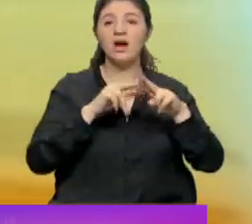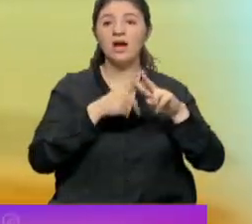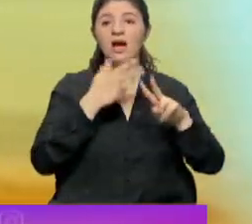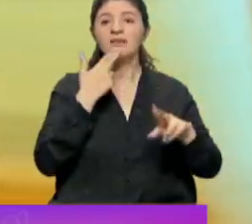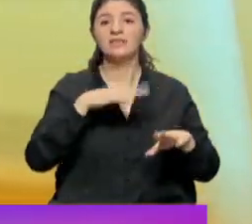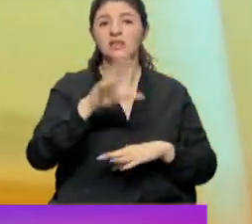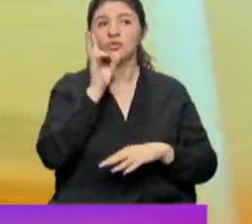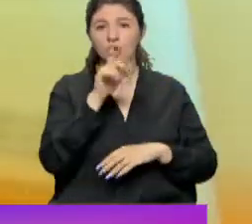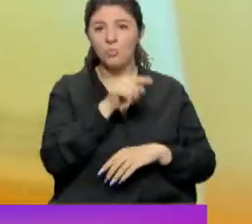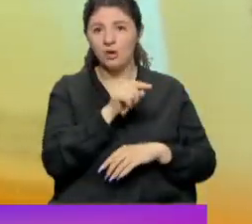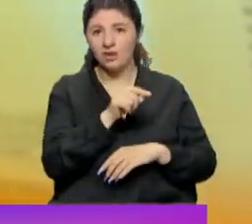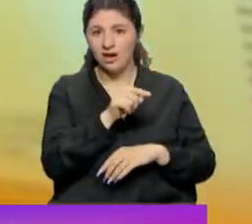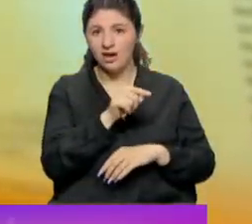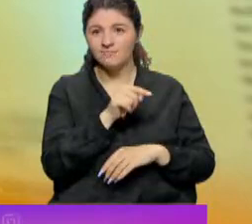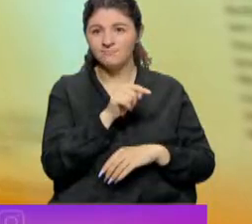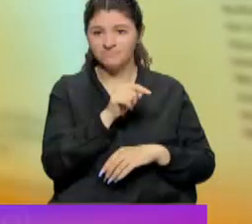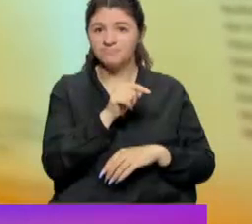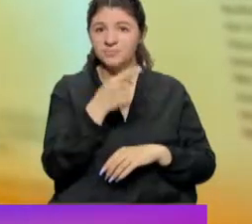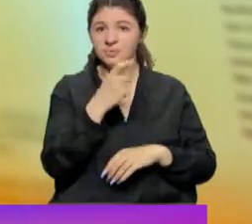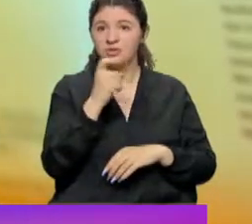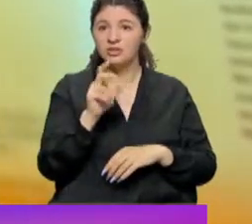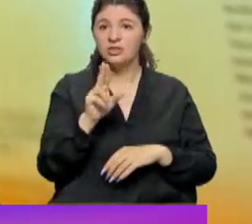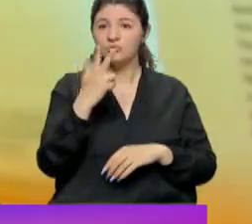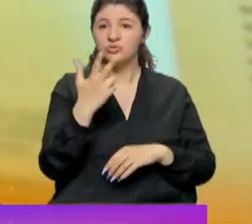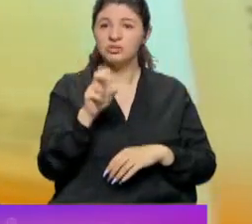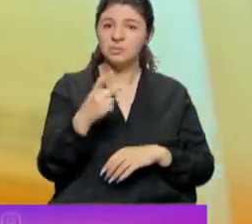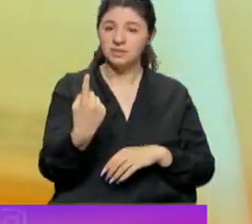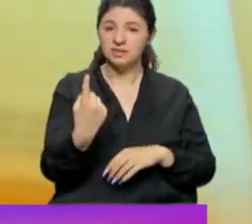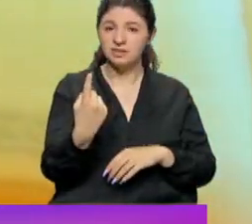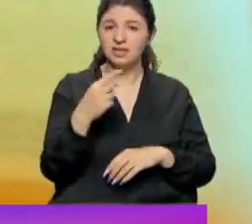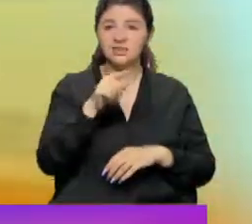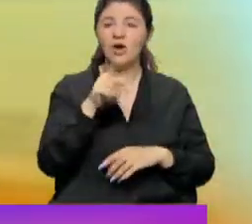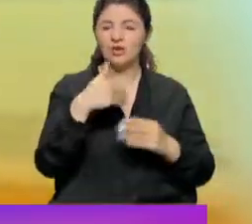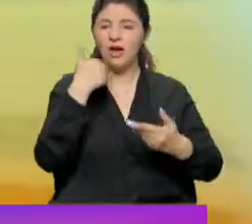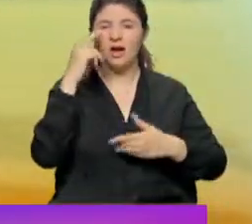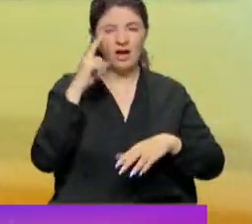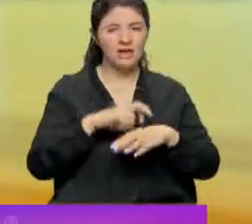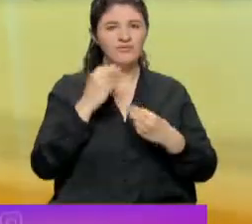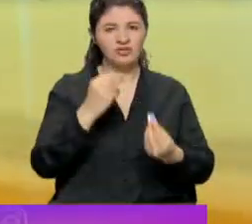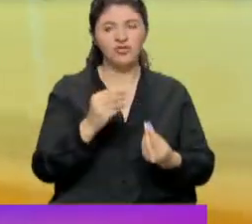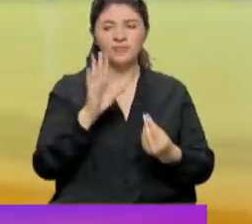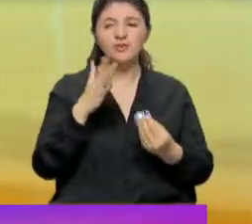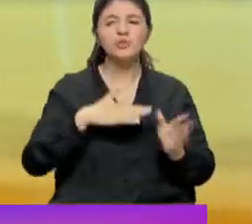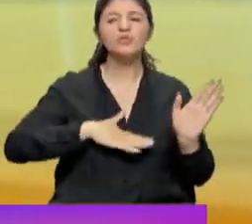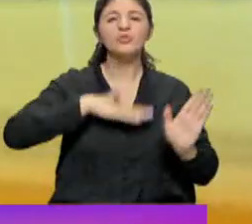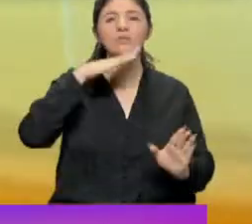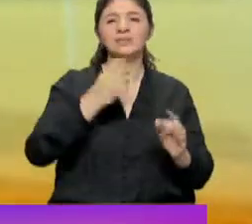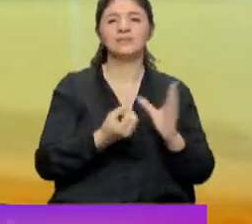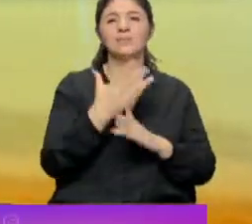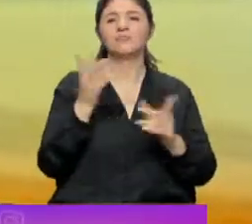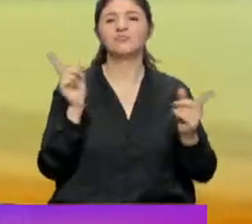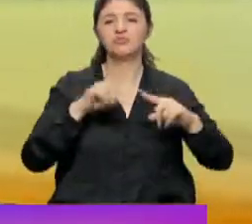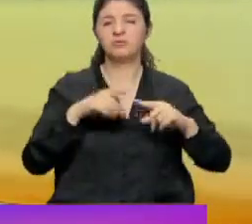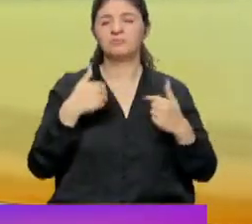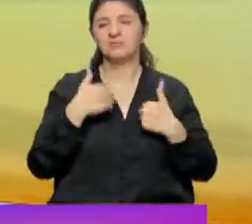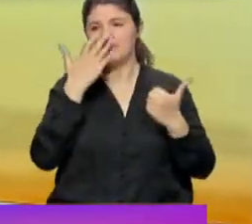kızlarını gördüm 2973 81 Sizler onları da hatırlatacağım ben yani doktoru bir sabah